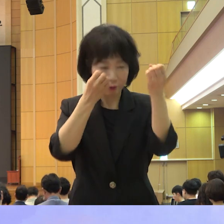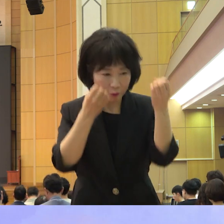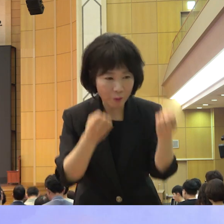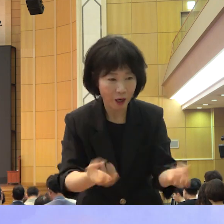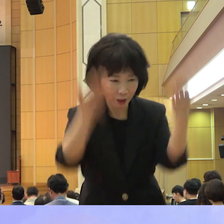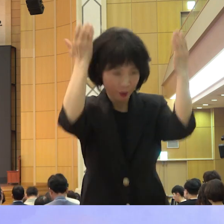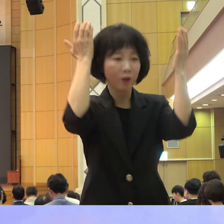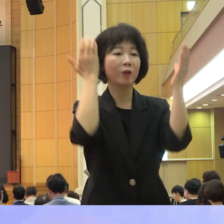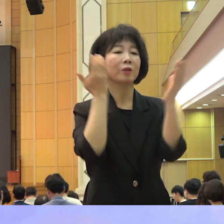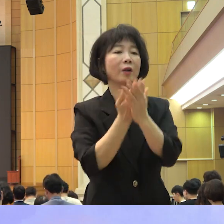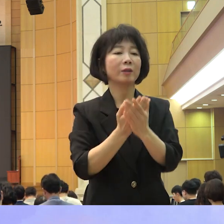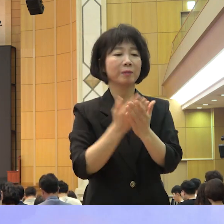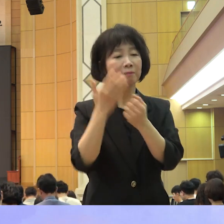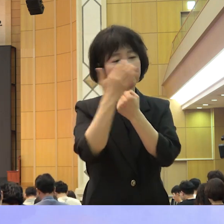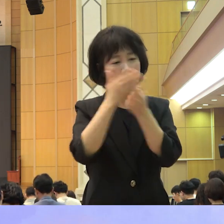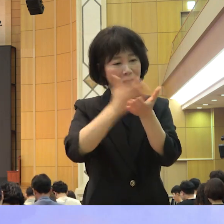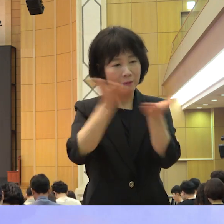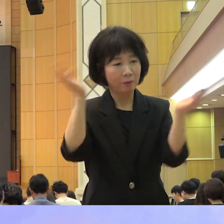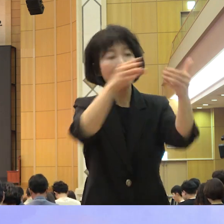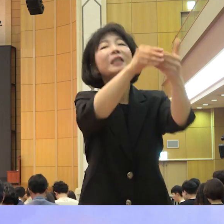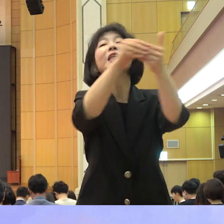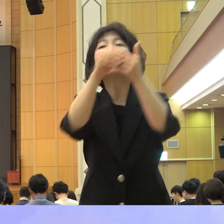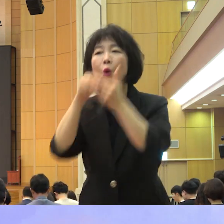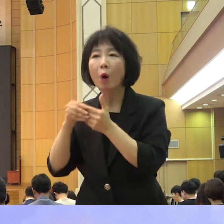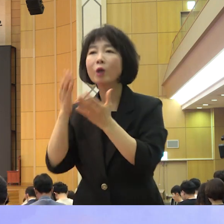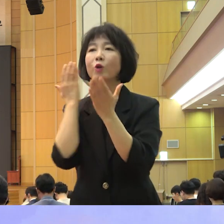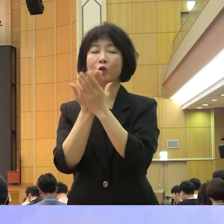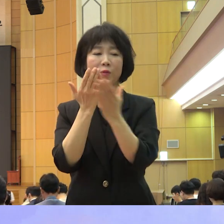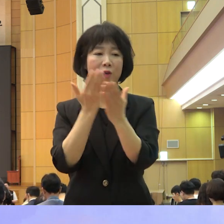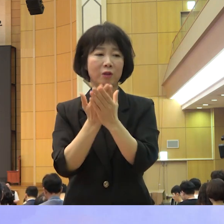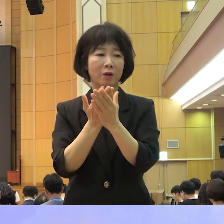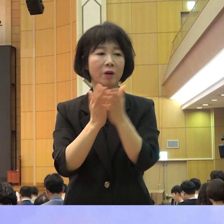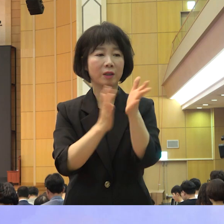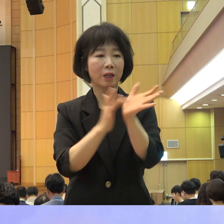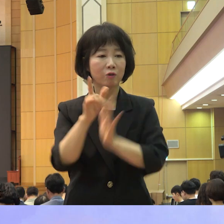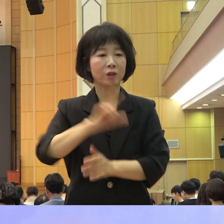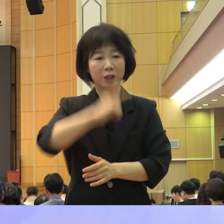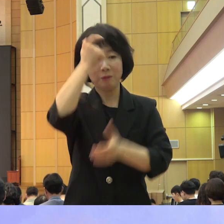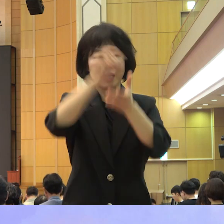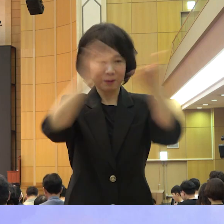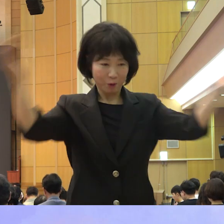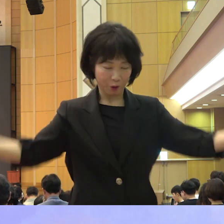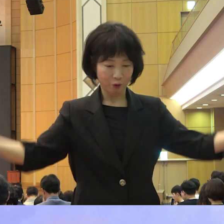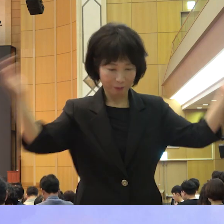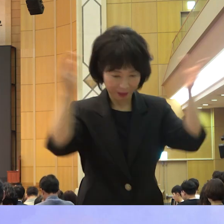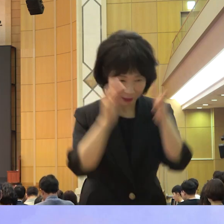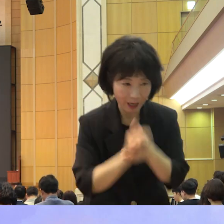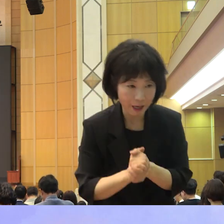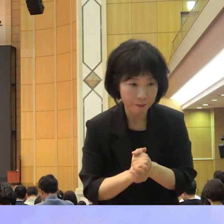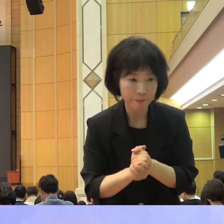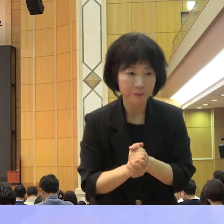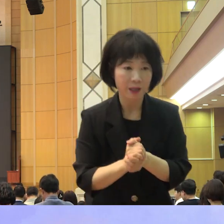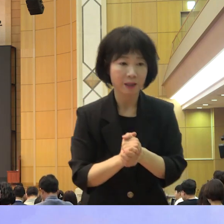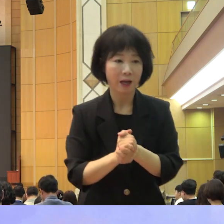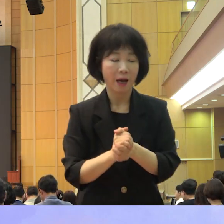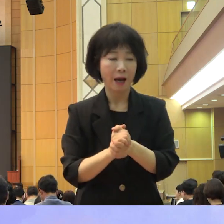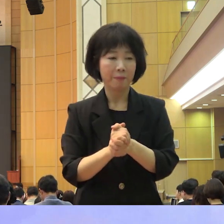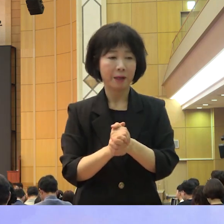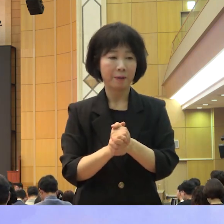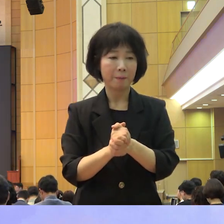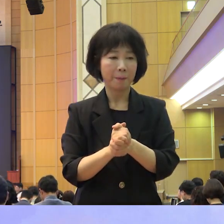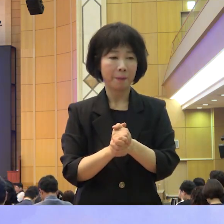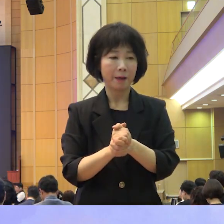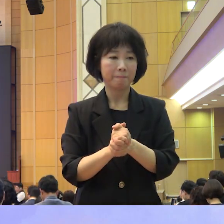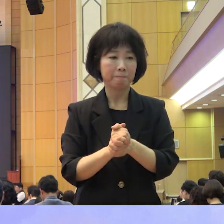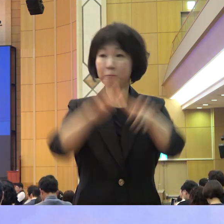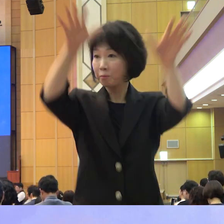가정이 될 수 있도록 주님 인도하여 주시옵소서. 감사드리고 예수님의 이름으로 기도드리옵나이다.